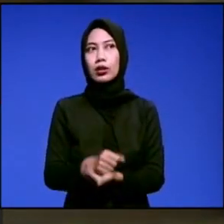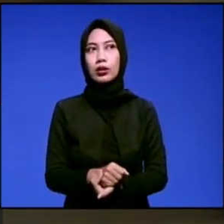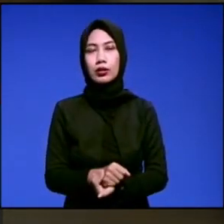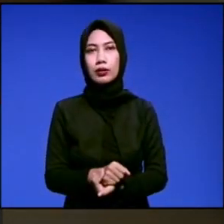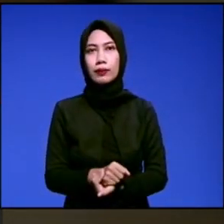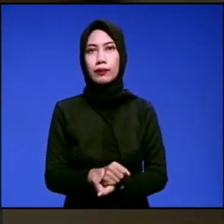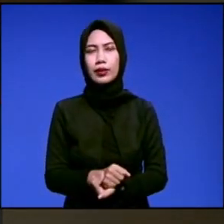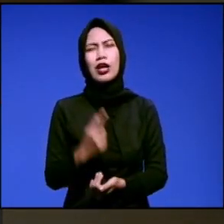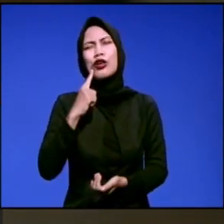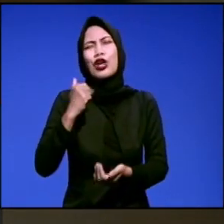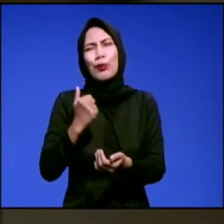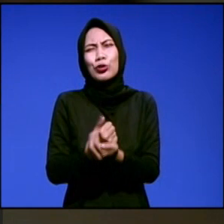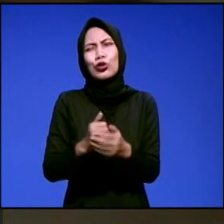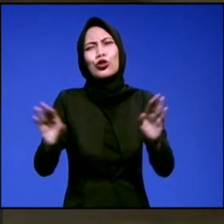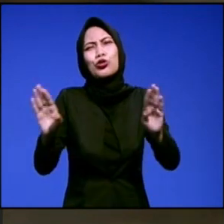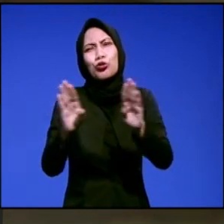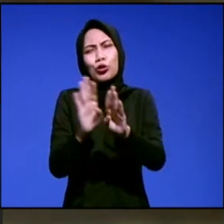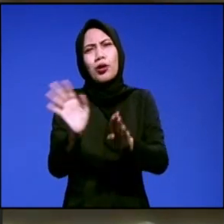tidak ditutup, bisa cari yang